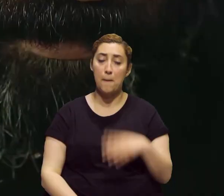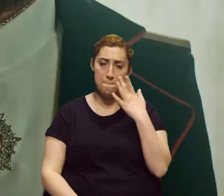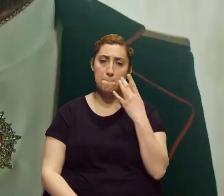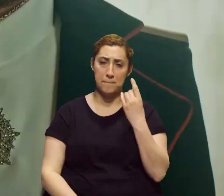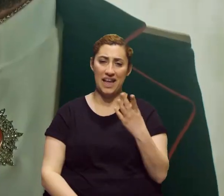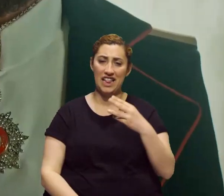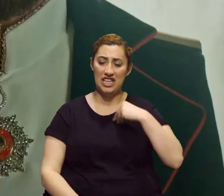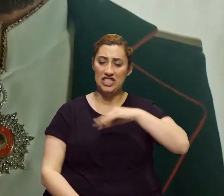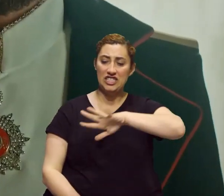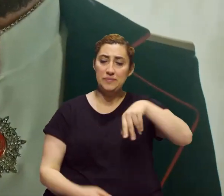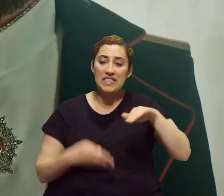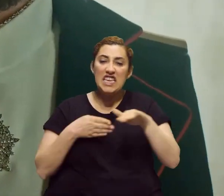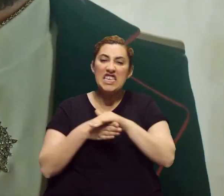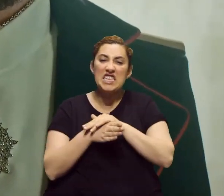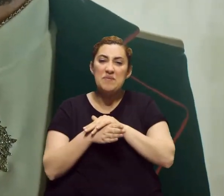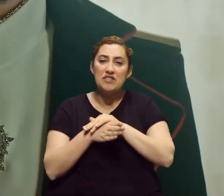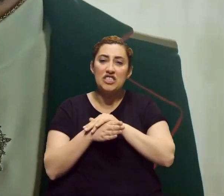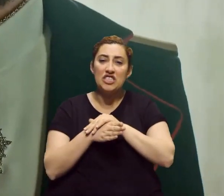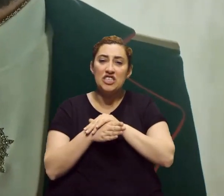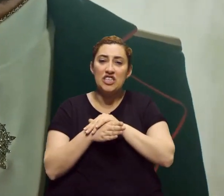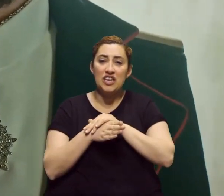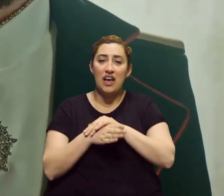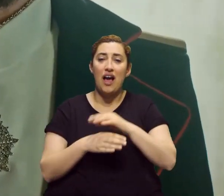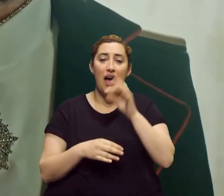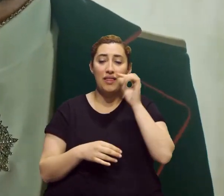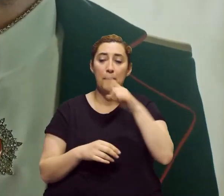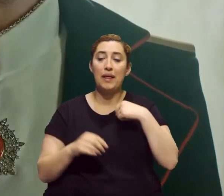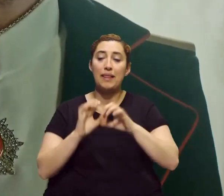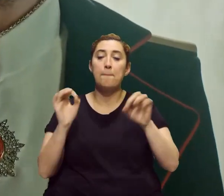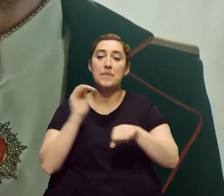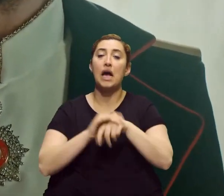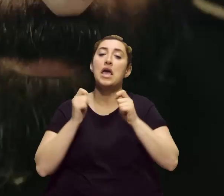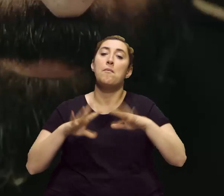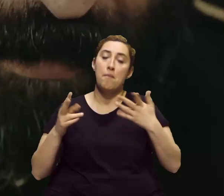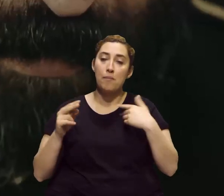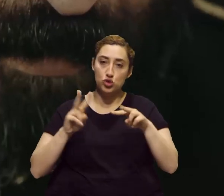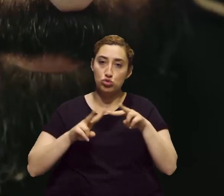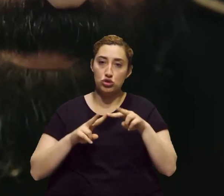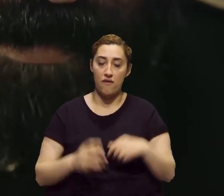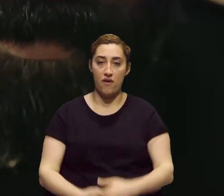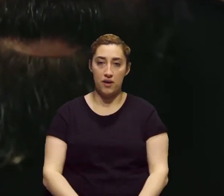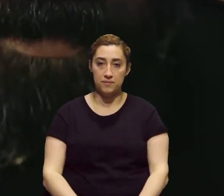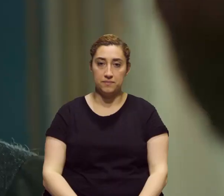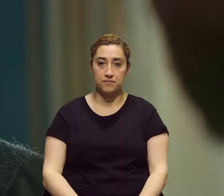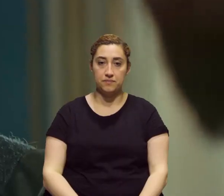Belli ki içimize kadar sızmış hainleri deşifre edememişiz biz Mustafa.